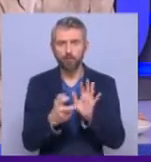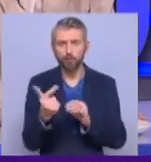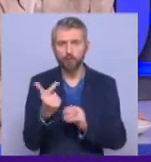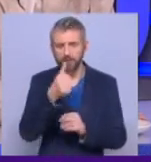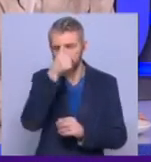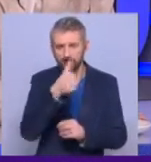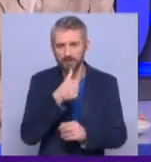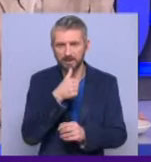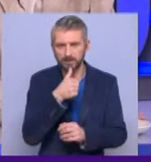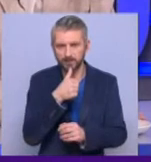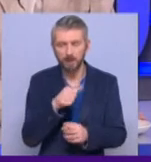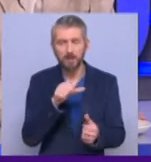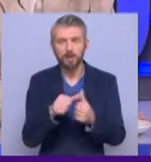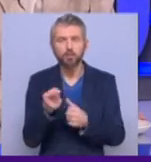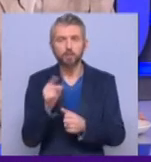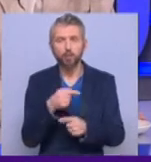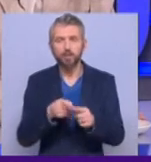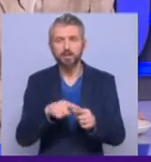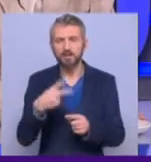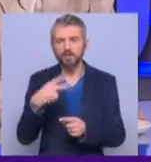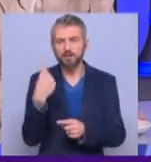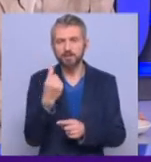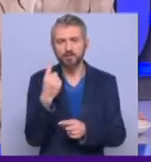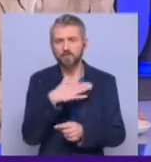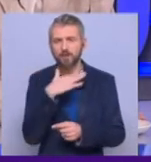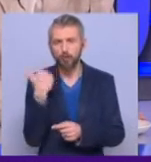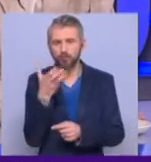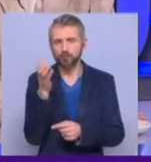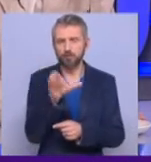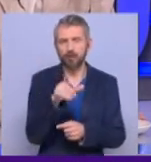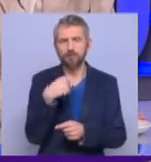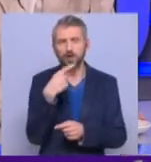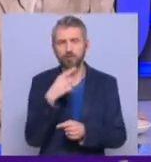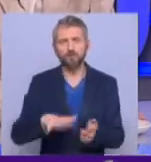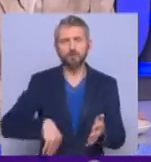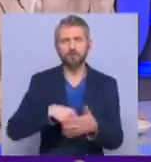у місяць. Крім того, ці 20 лічильників не хочуть доставляти, кажуть, за